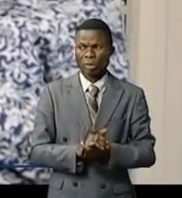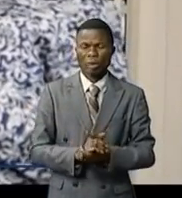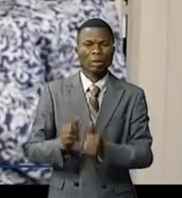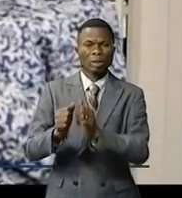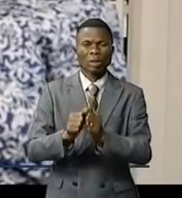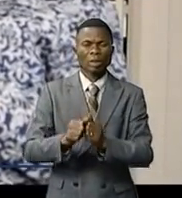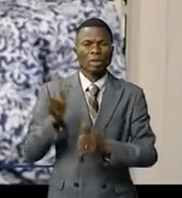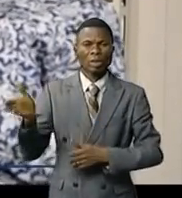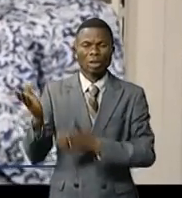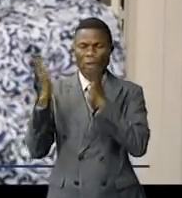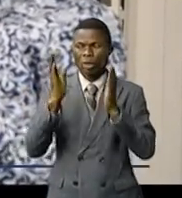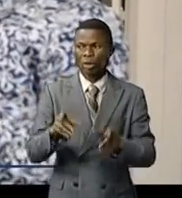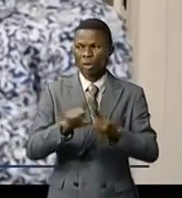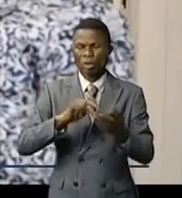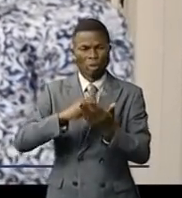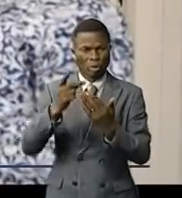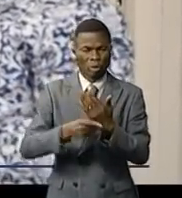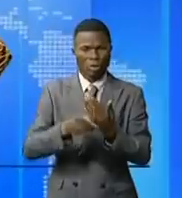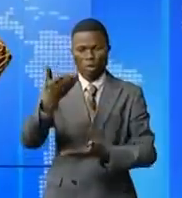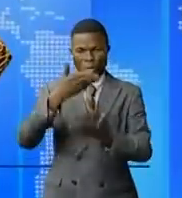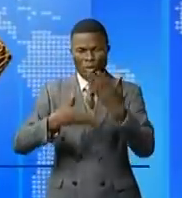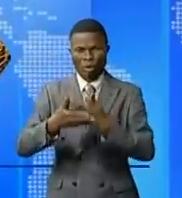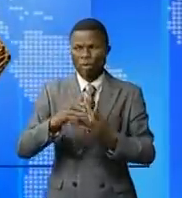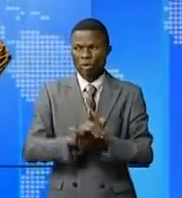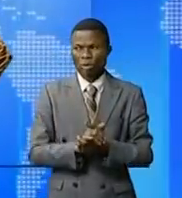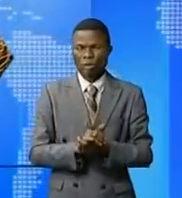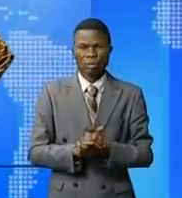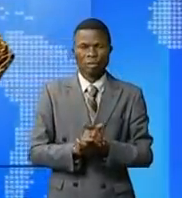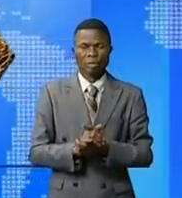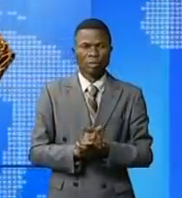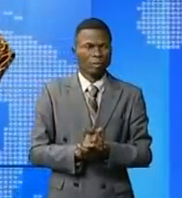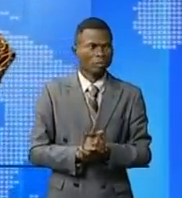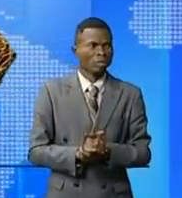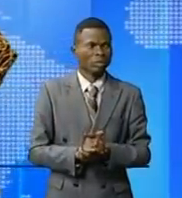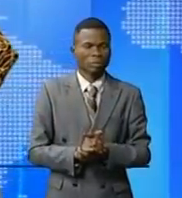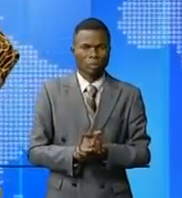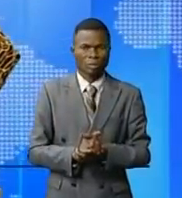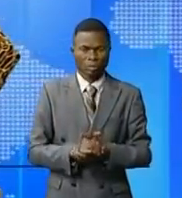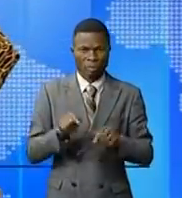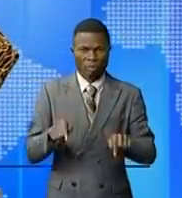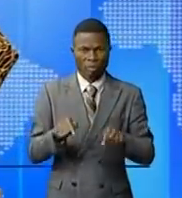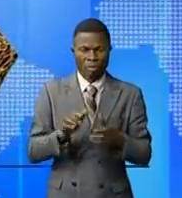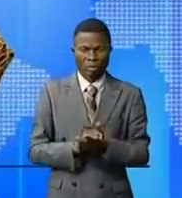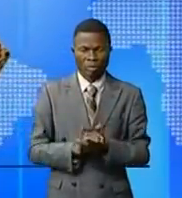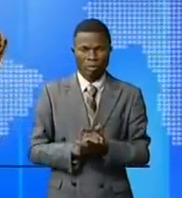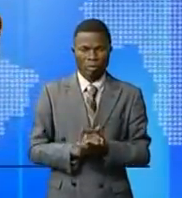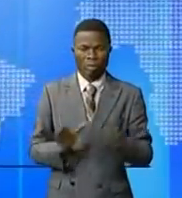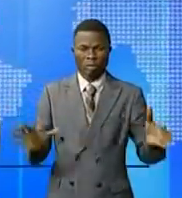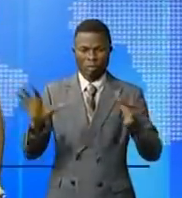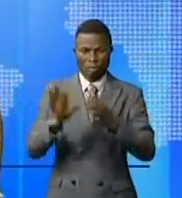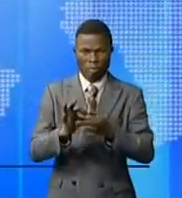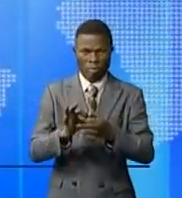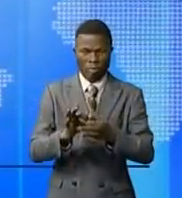commerce en tant que plateforme d'échange est un... Si nous sommes en bonne harmonie avec